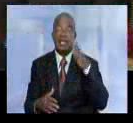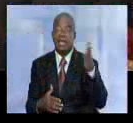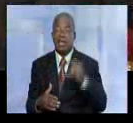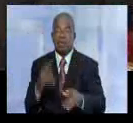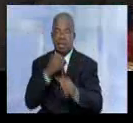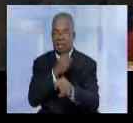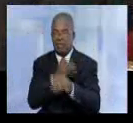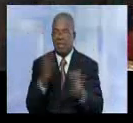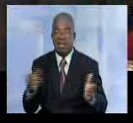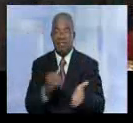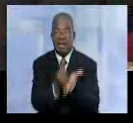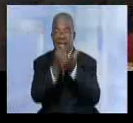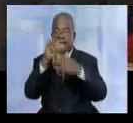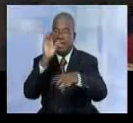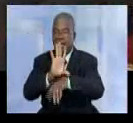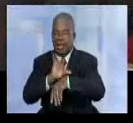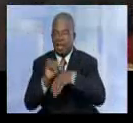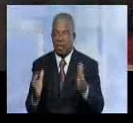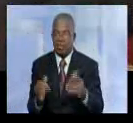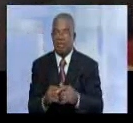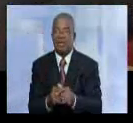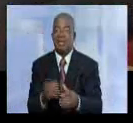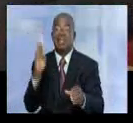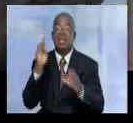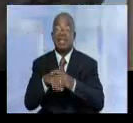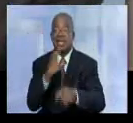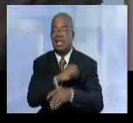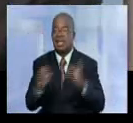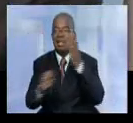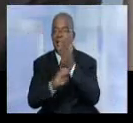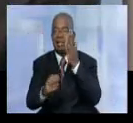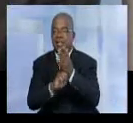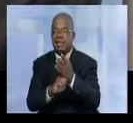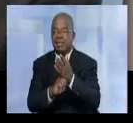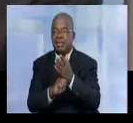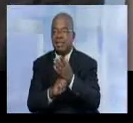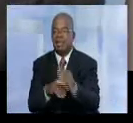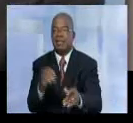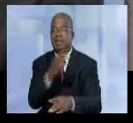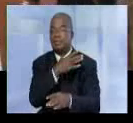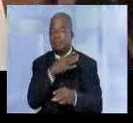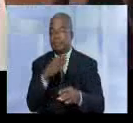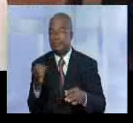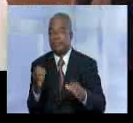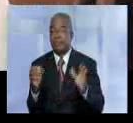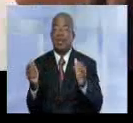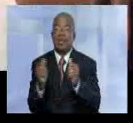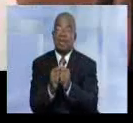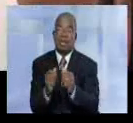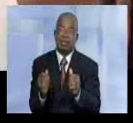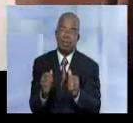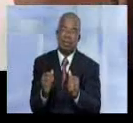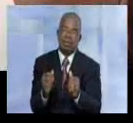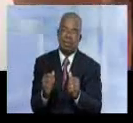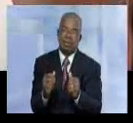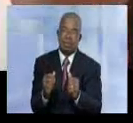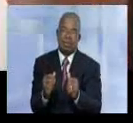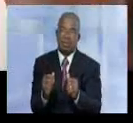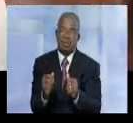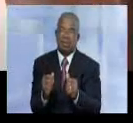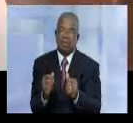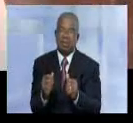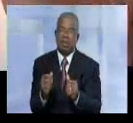et le gouvernement sont en train de mettre en œuvre dans le domaine économique et dans le cadre de la coopération avec la BID. Donc il